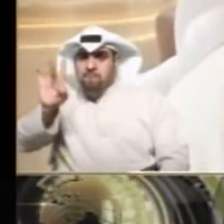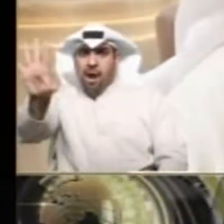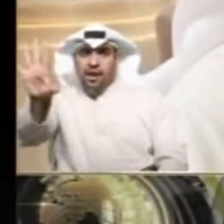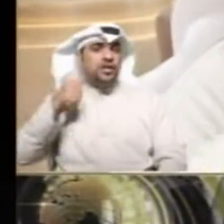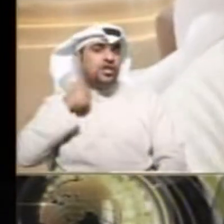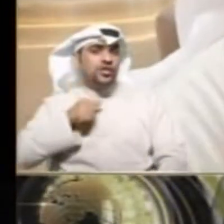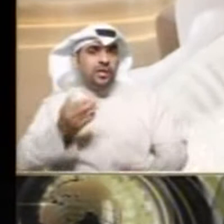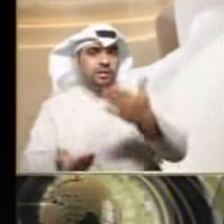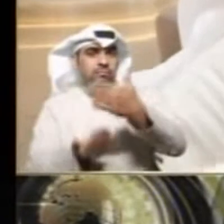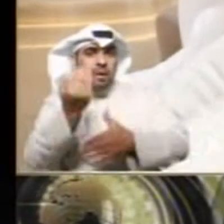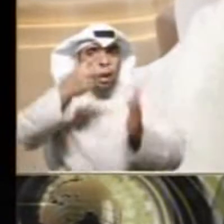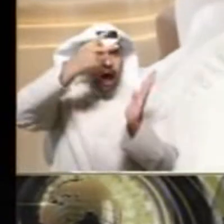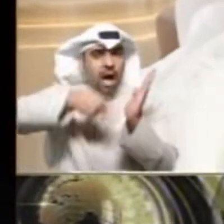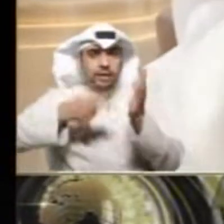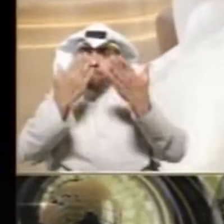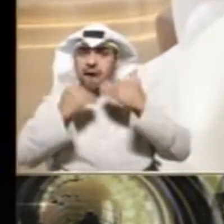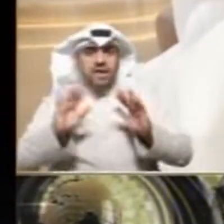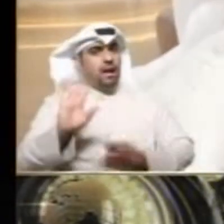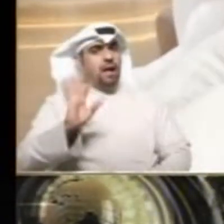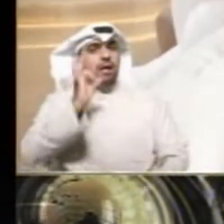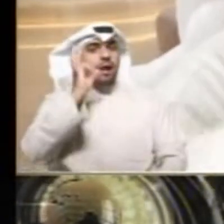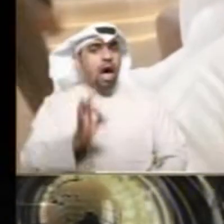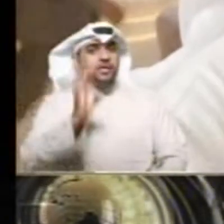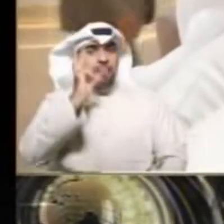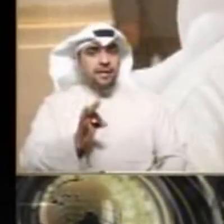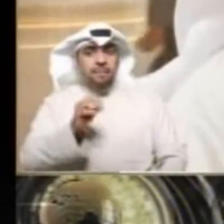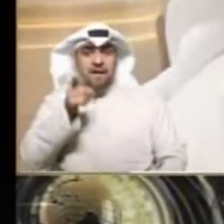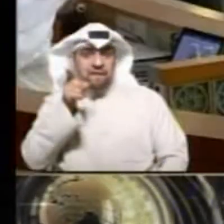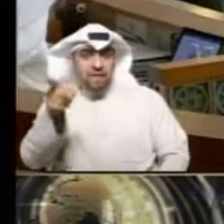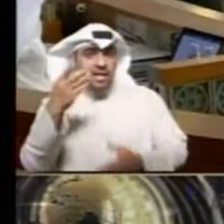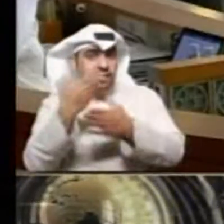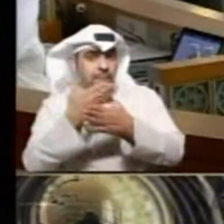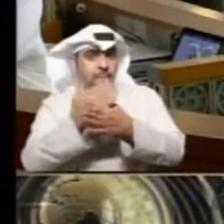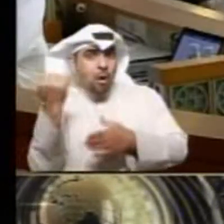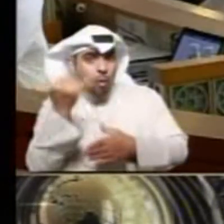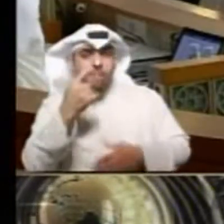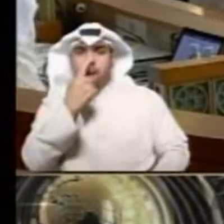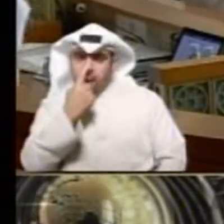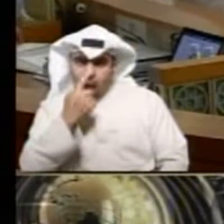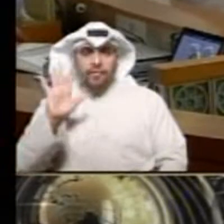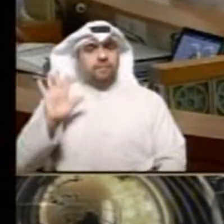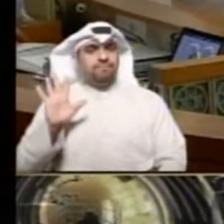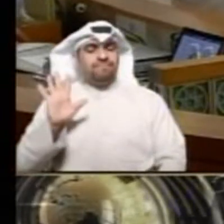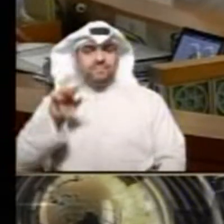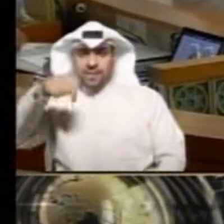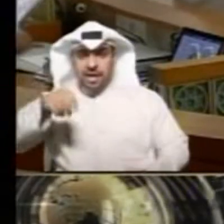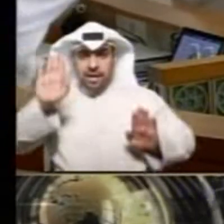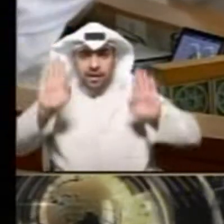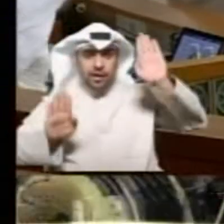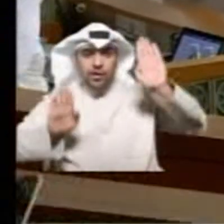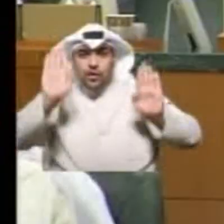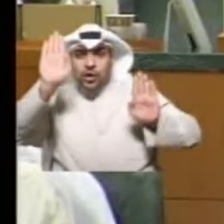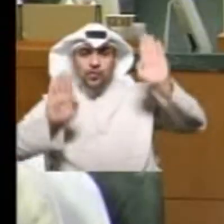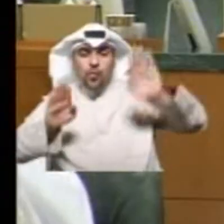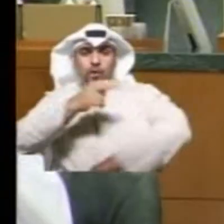في ظروف محدودة في هذا المقترح الجاي كقانون. إجماع نيابي على أن إقرار تعديلات